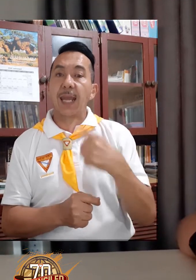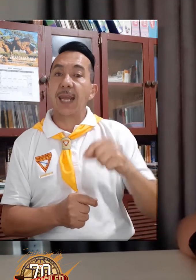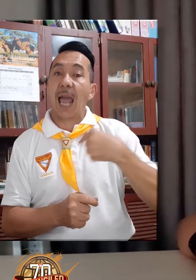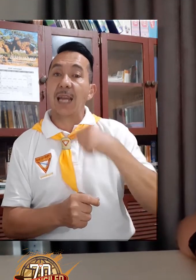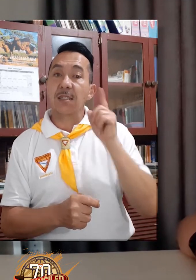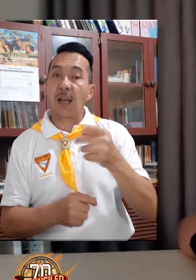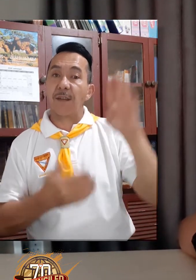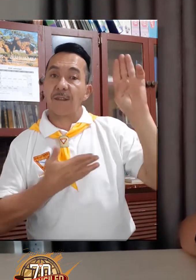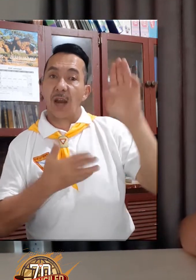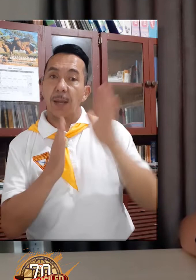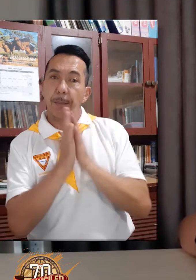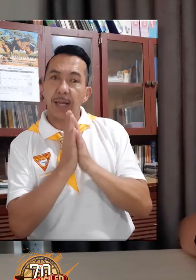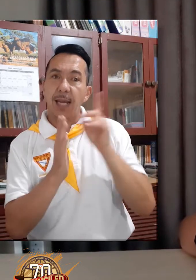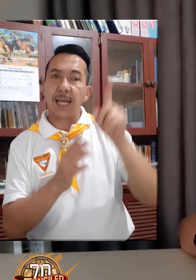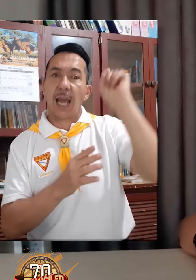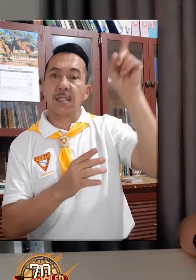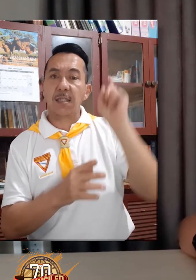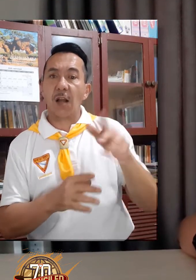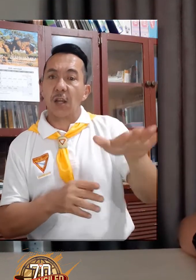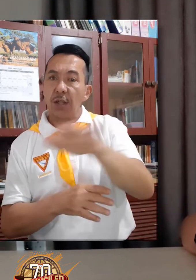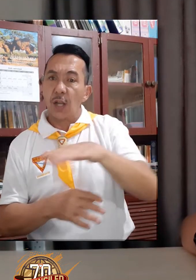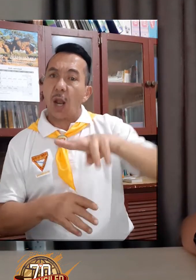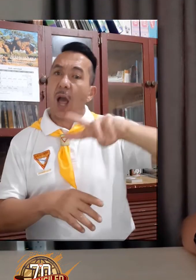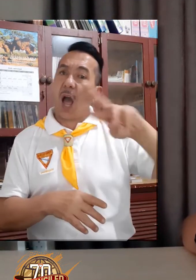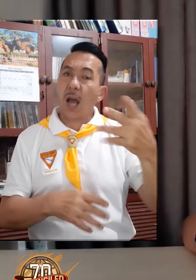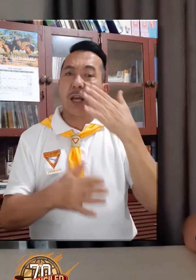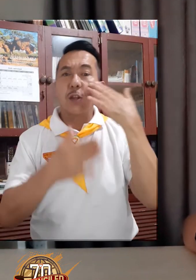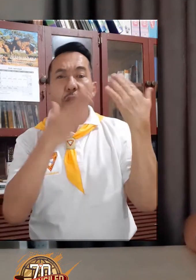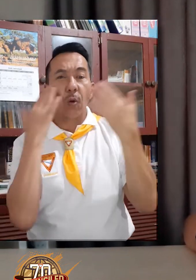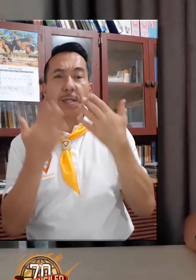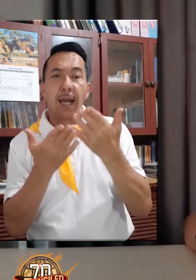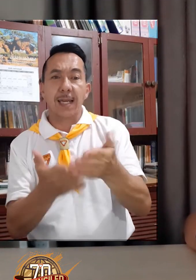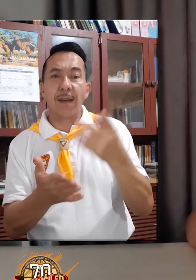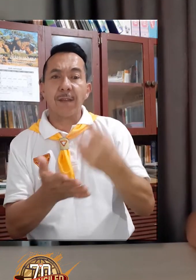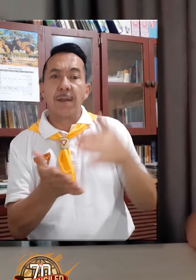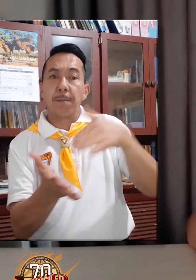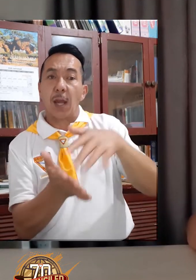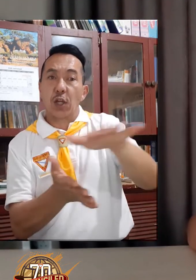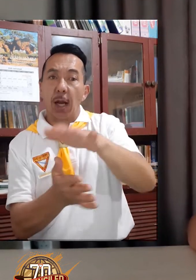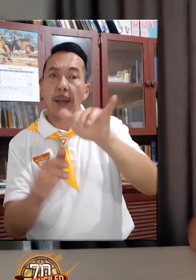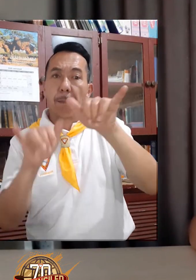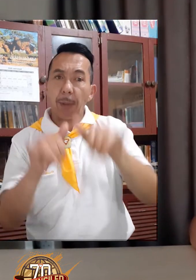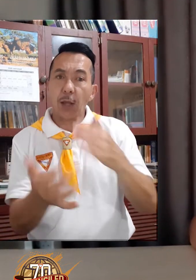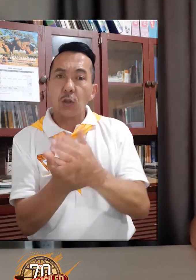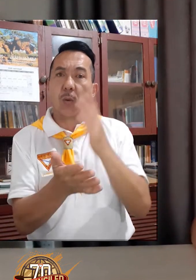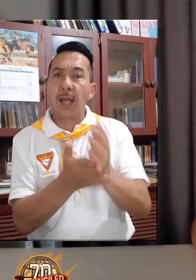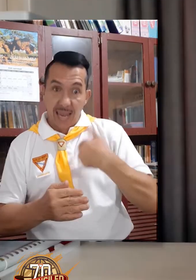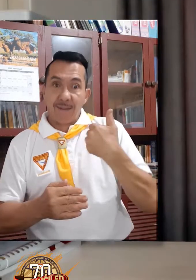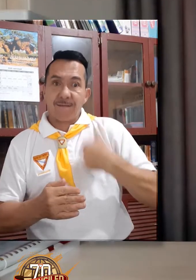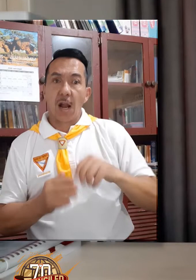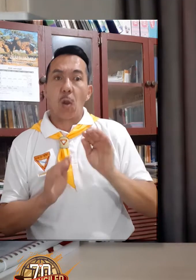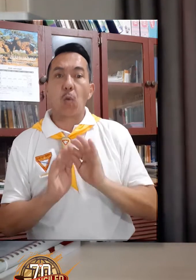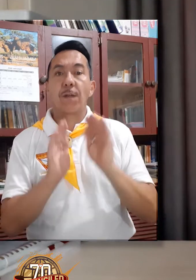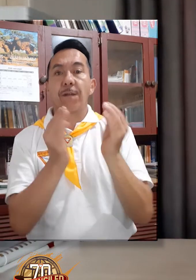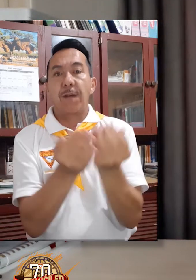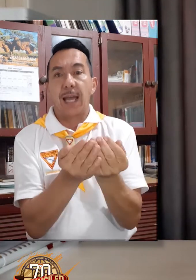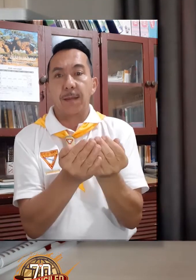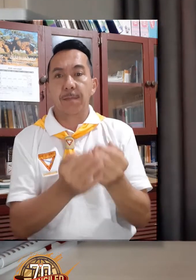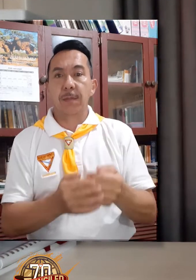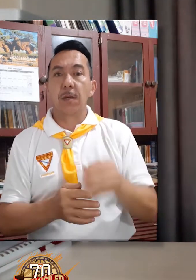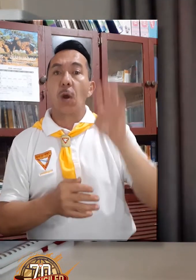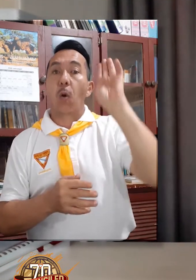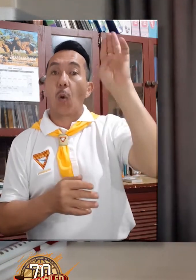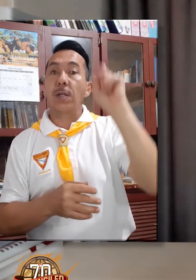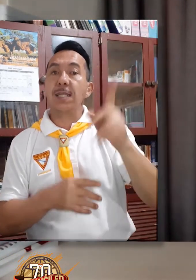En ek sal die Vader bid en hy sal julle ander trooster gee om by julle te bly tot in ewigheid. God